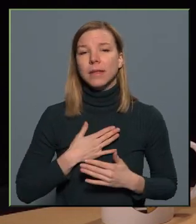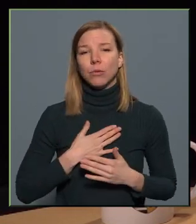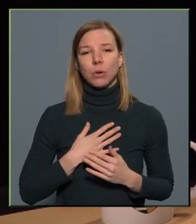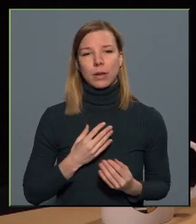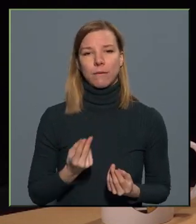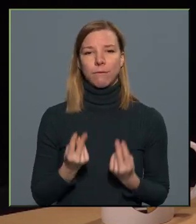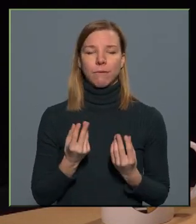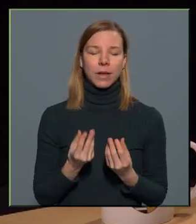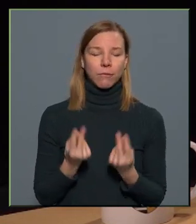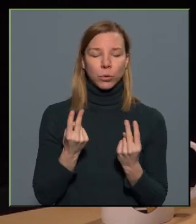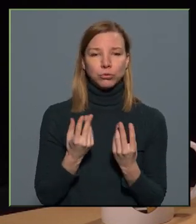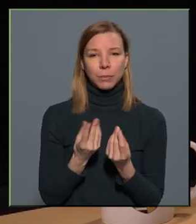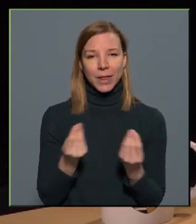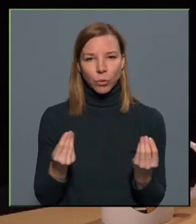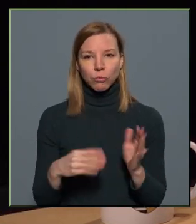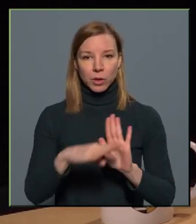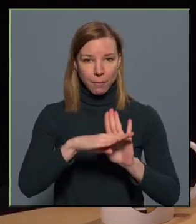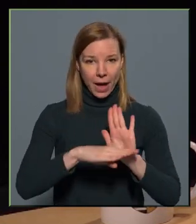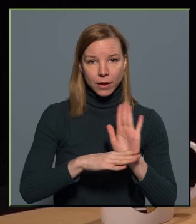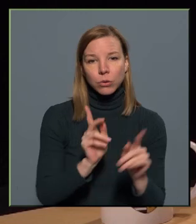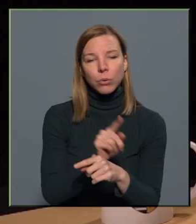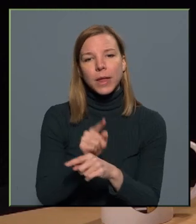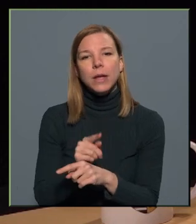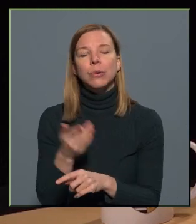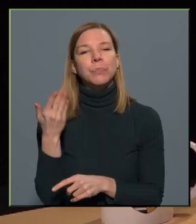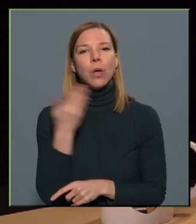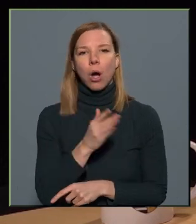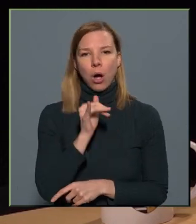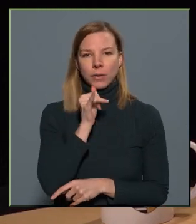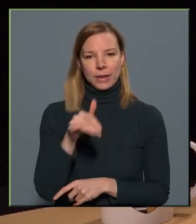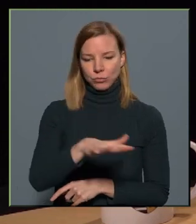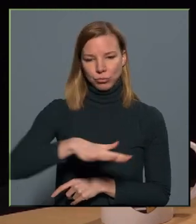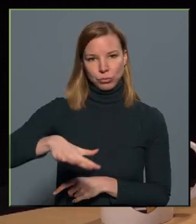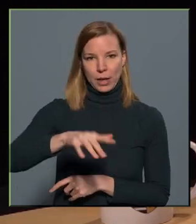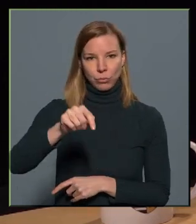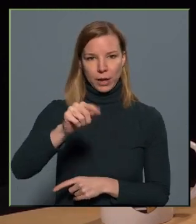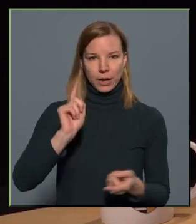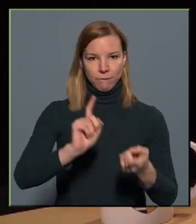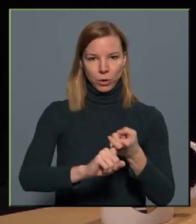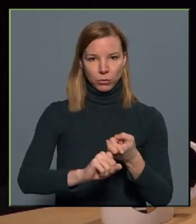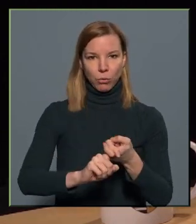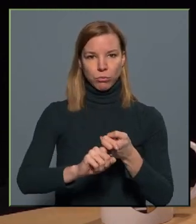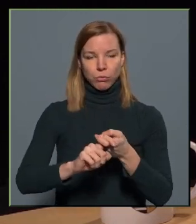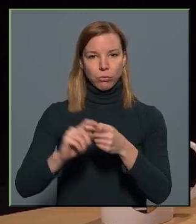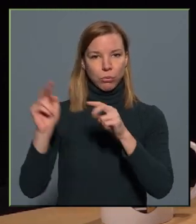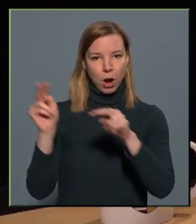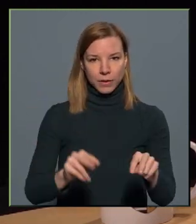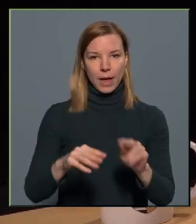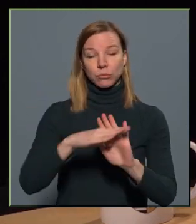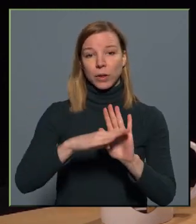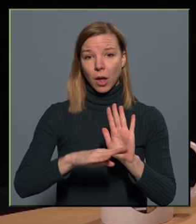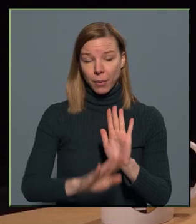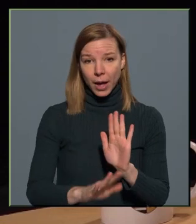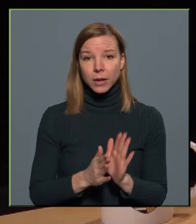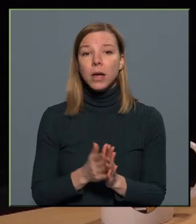tervek elkészítése, és amikor egy területnek nincs hatályos szabályozása, illetve a beruházó szeretne egy célt elérni, elérni, és